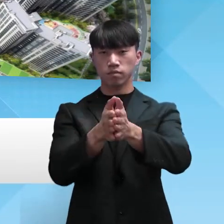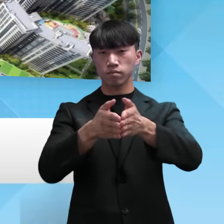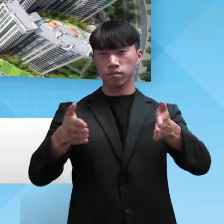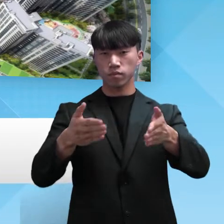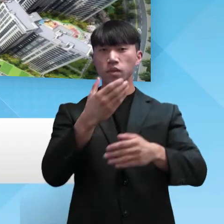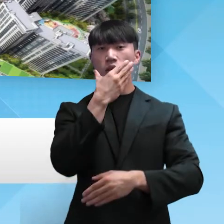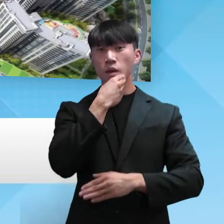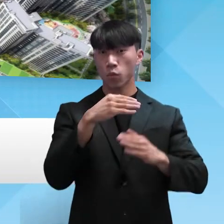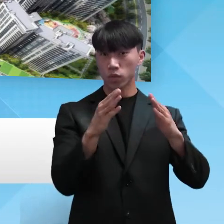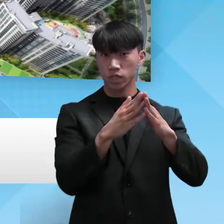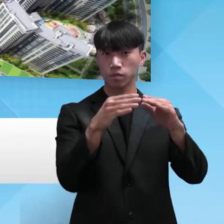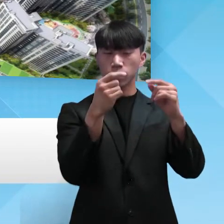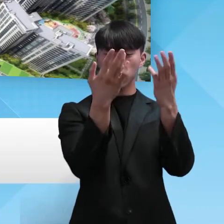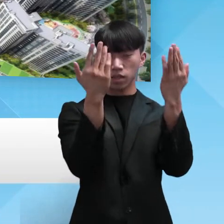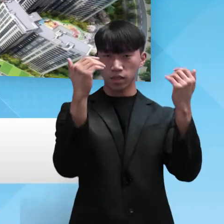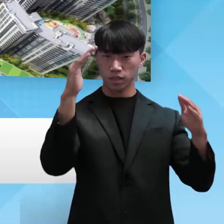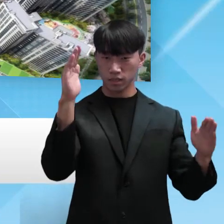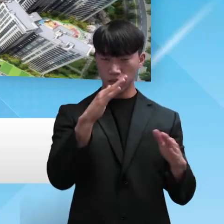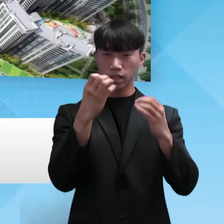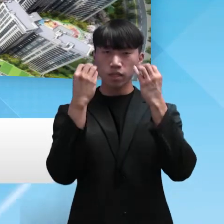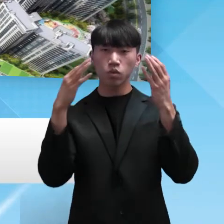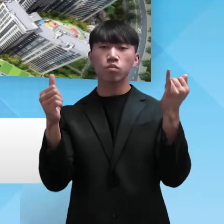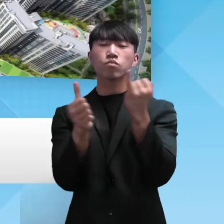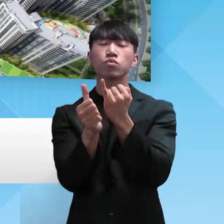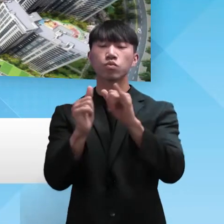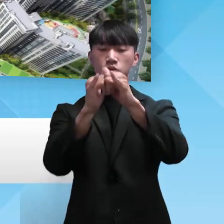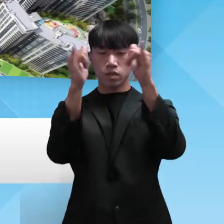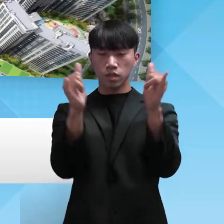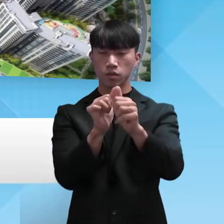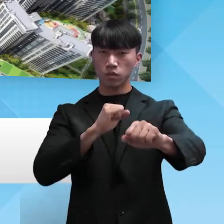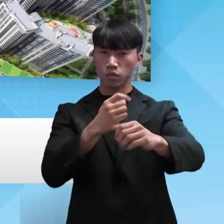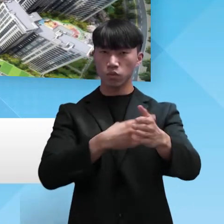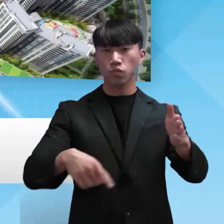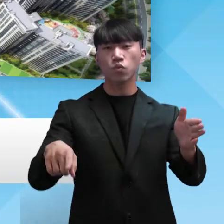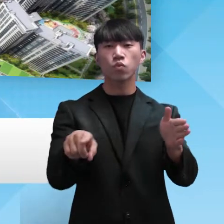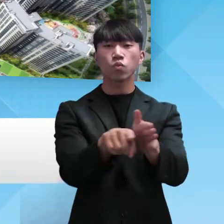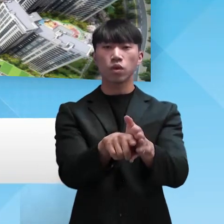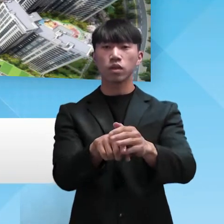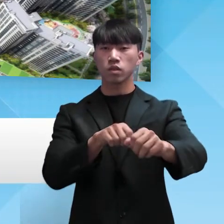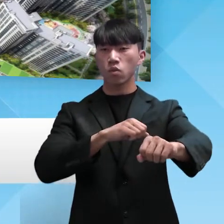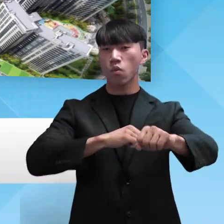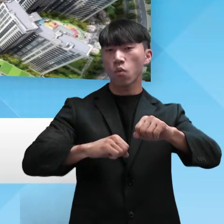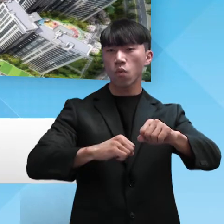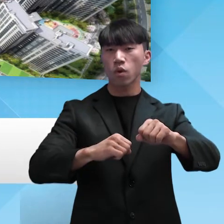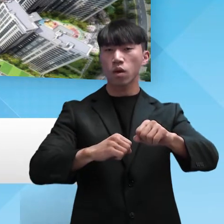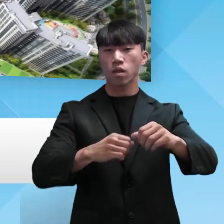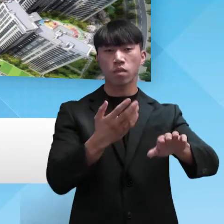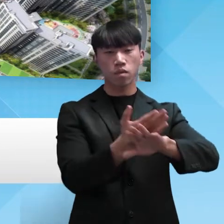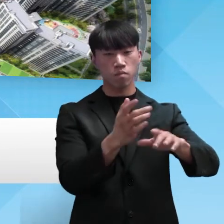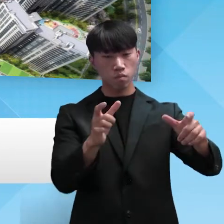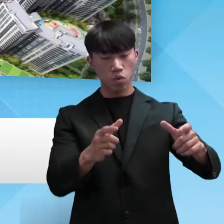개시합니다. 행복주택은 대학생과 신혼부부 등의 사회적 도약을 위한 주거사다리로 시세 대비